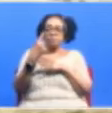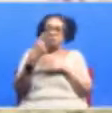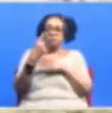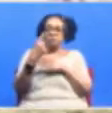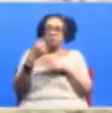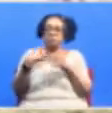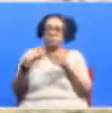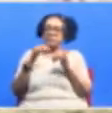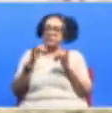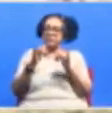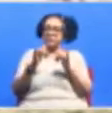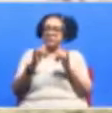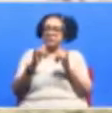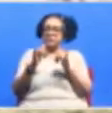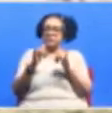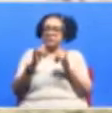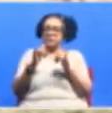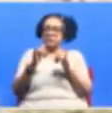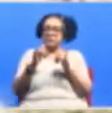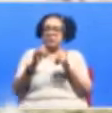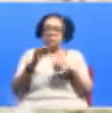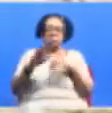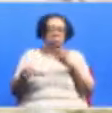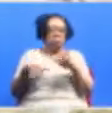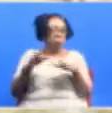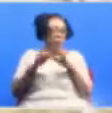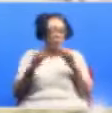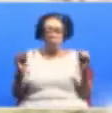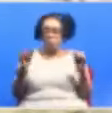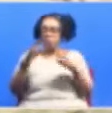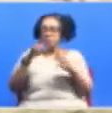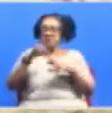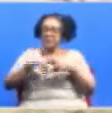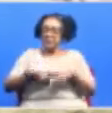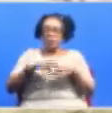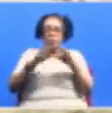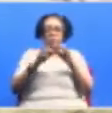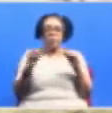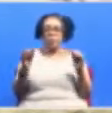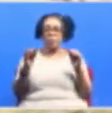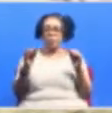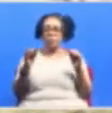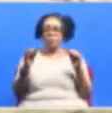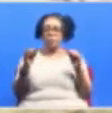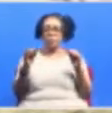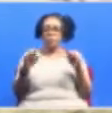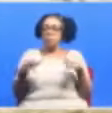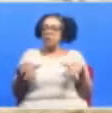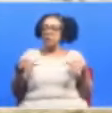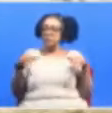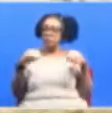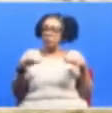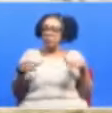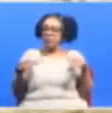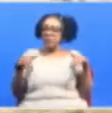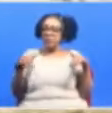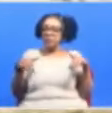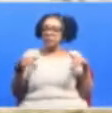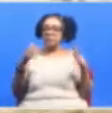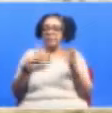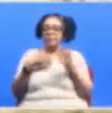mingi mtoto wangu hendi hatambai hakai. Nikakaa hivyo hivyo ukaja Harikombe akaja